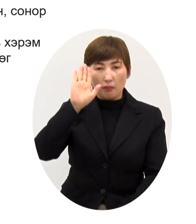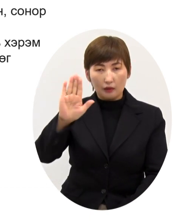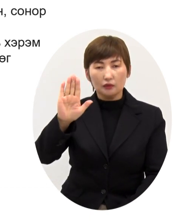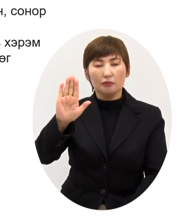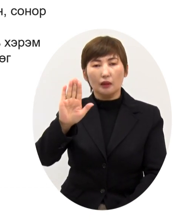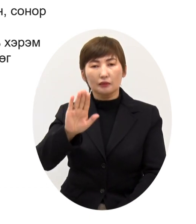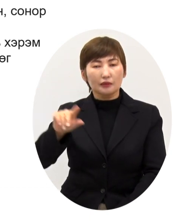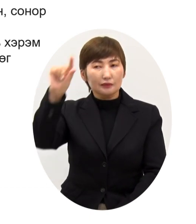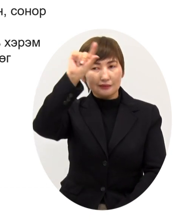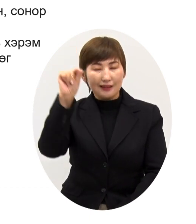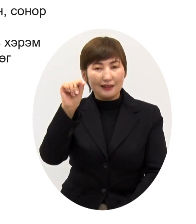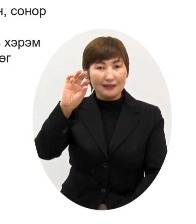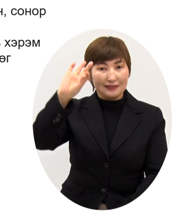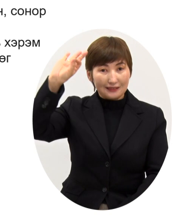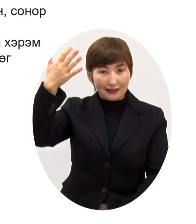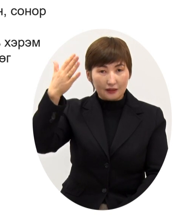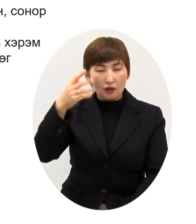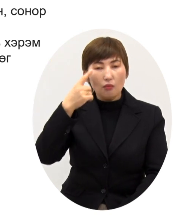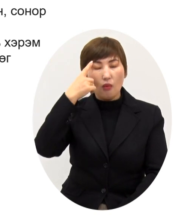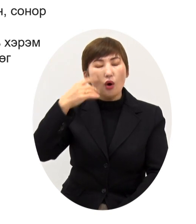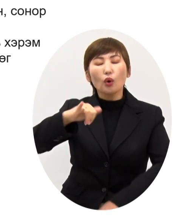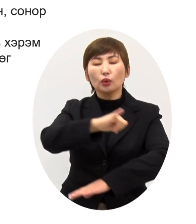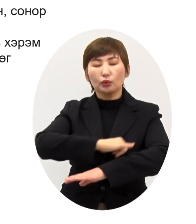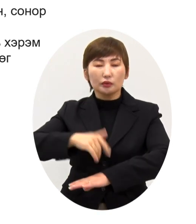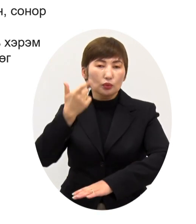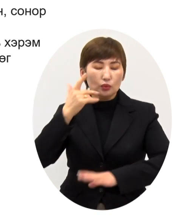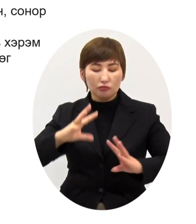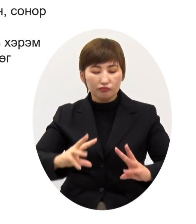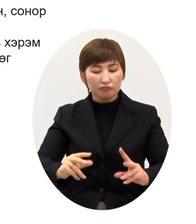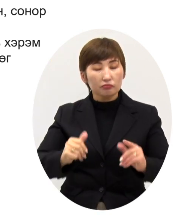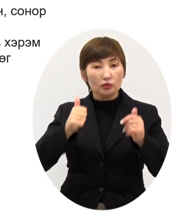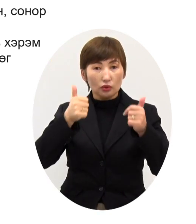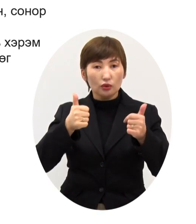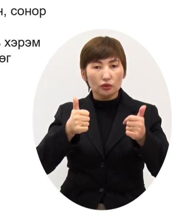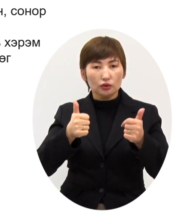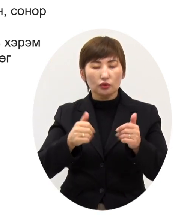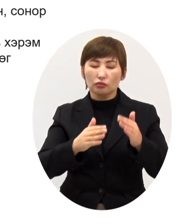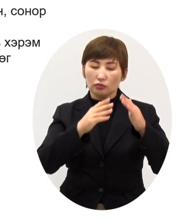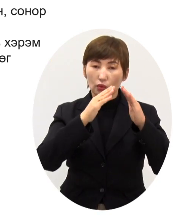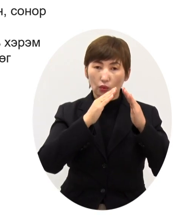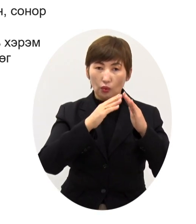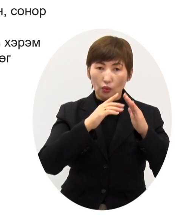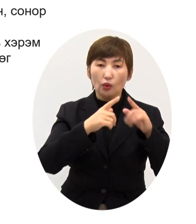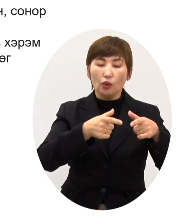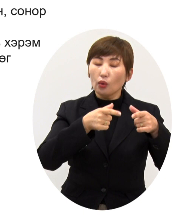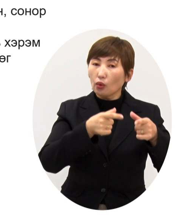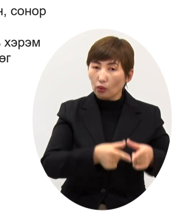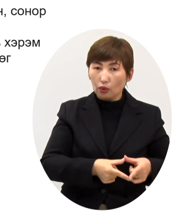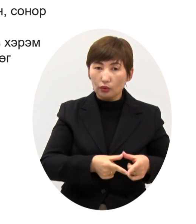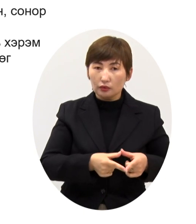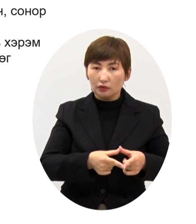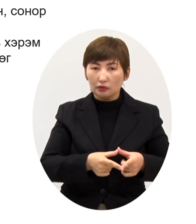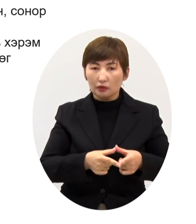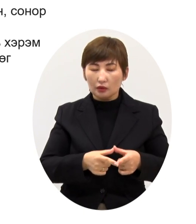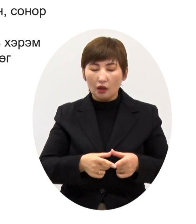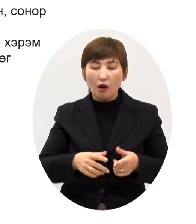бадрахыг нар сар нь болохоор Монголын ард түмэн цэцэглэн хөгжихийг гурвалжин нь сум мэт хурц